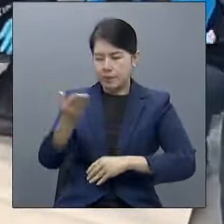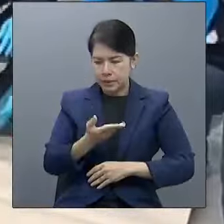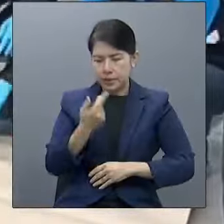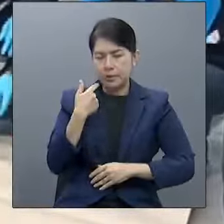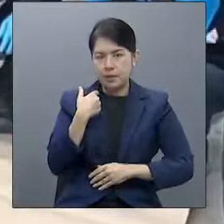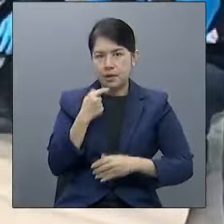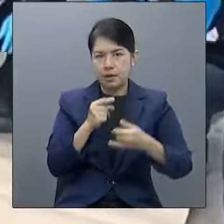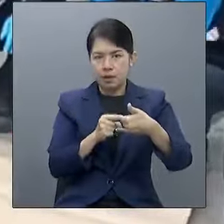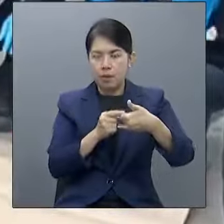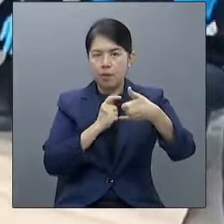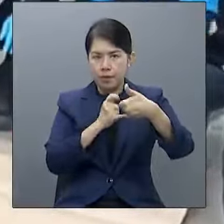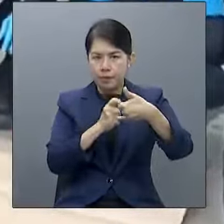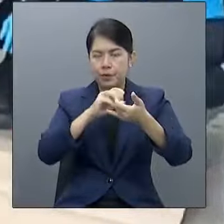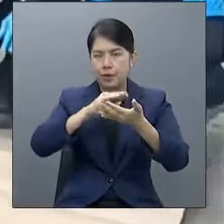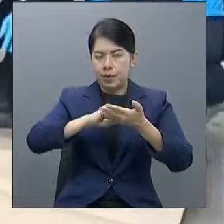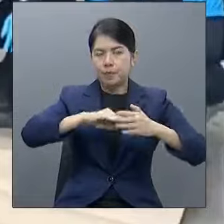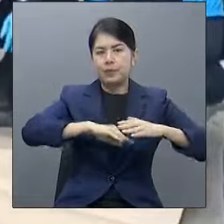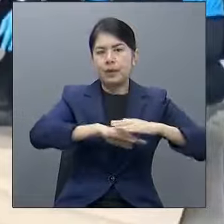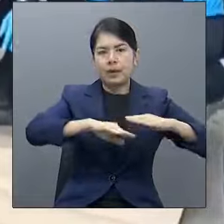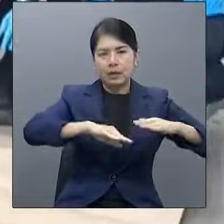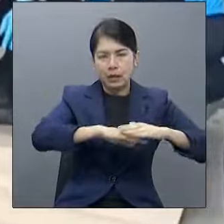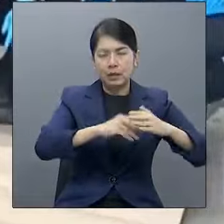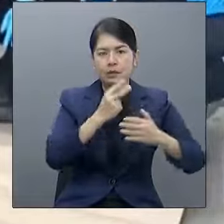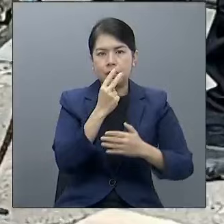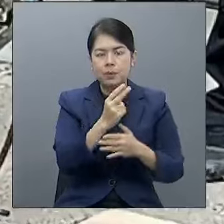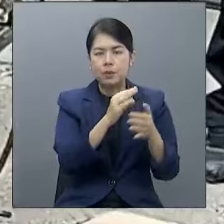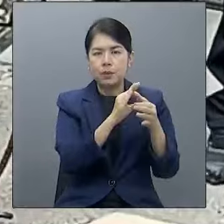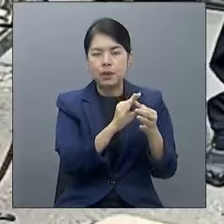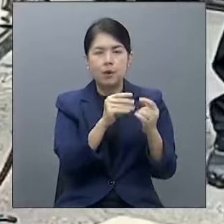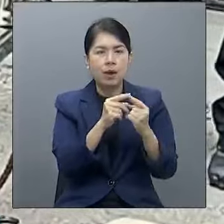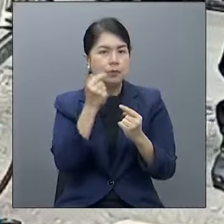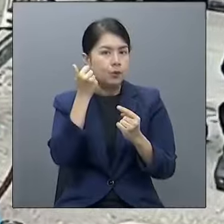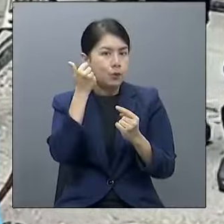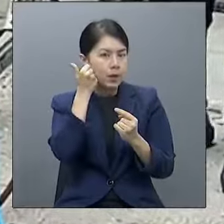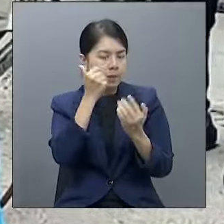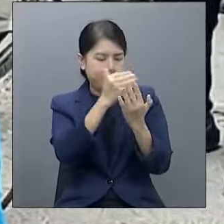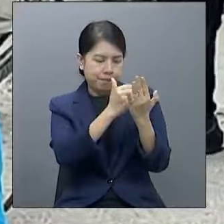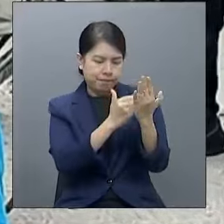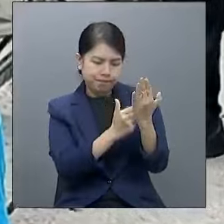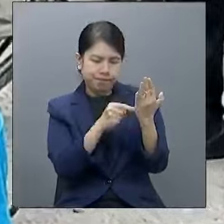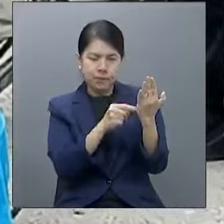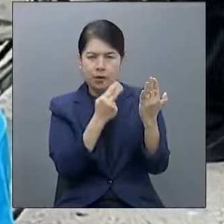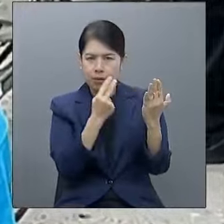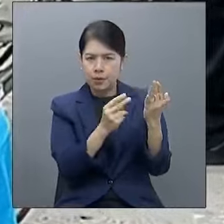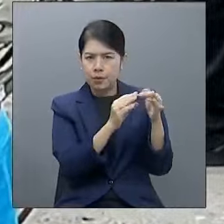เติมโดยจะตรวจสอบข้อความสนทนาบนมือถือว่ามีส่วนเกี่ยวข้องกับการก่อเหตุหรือไม่